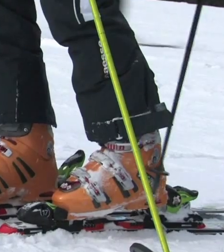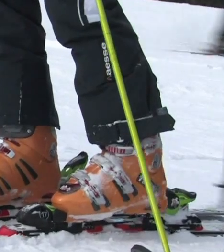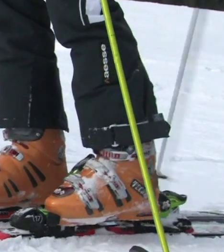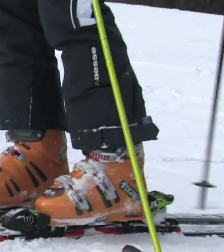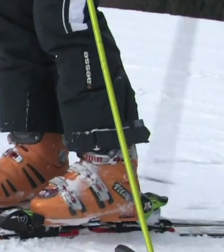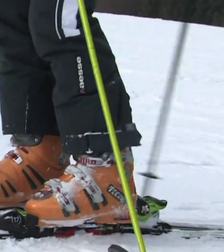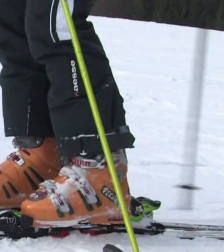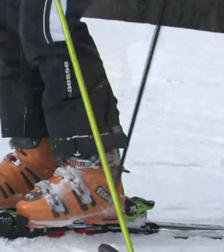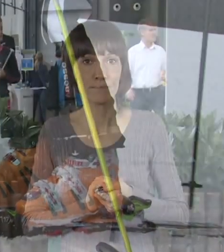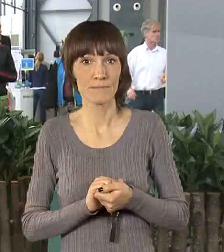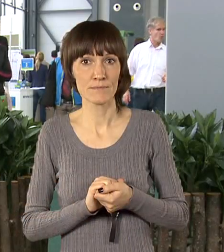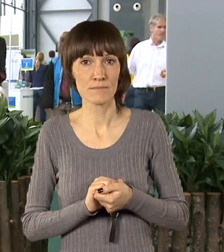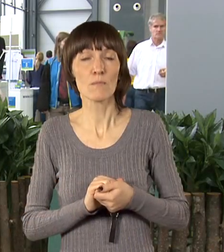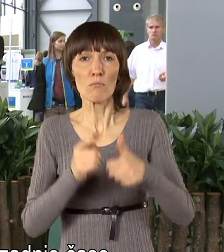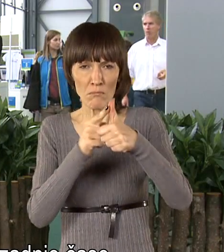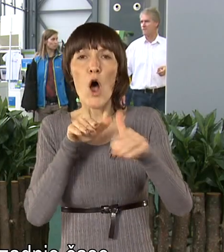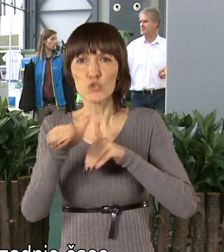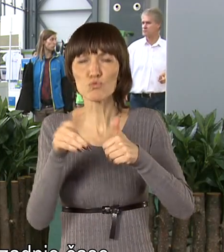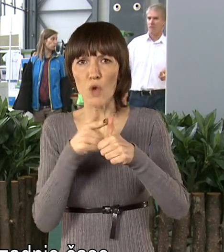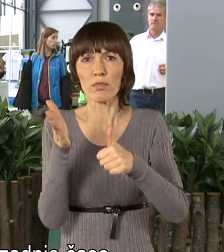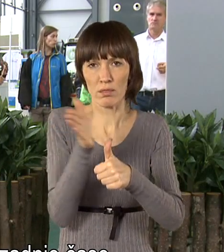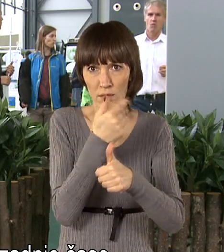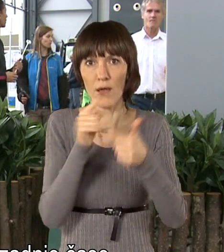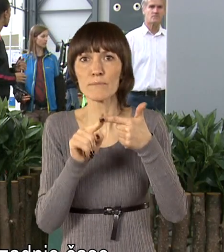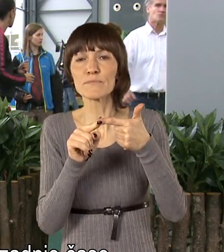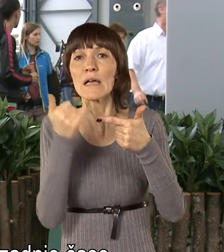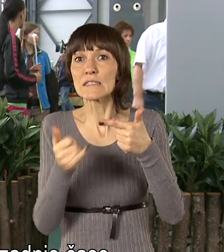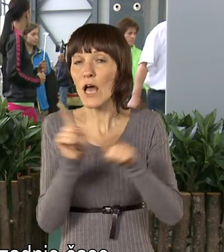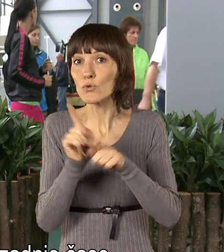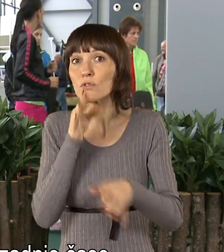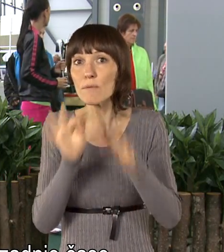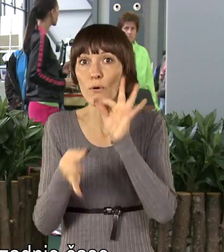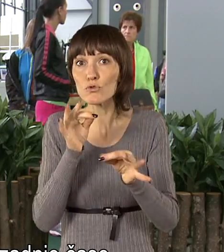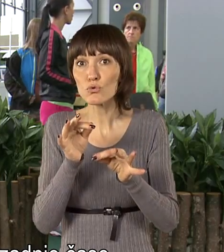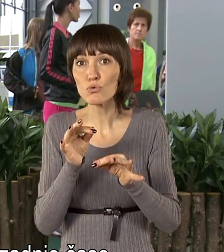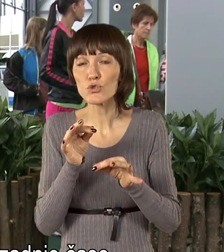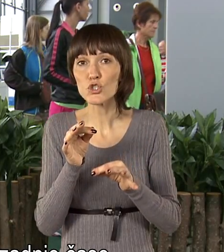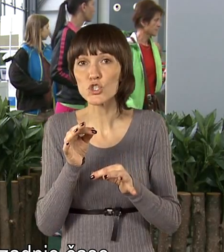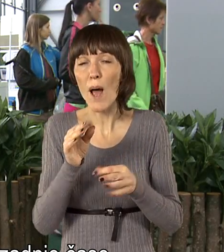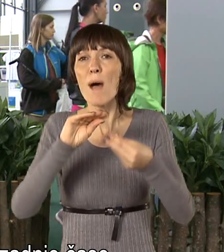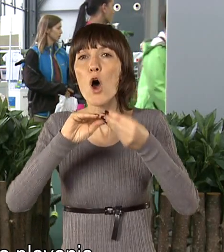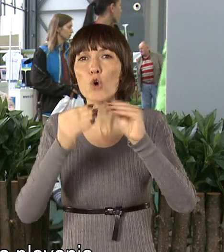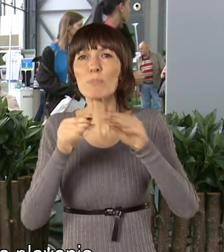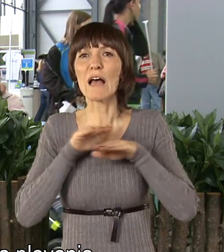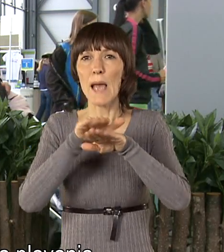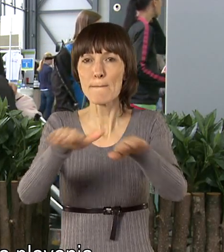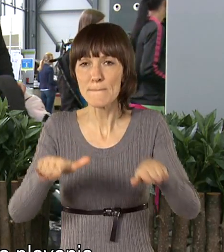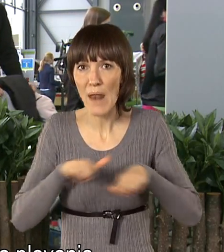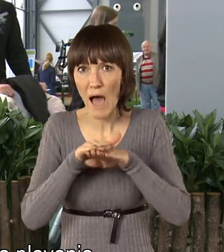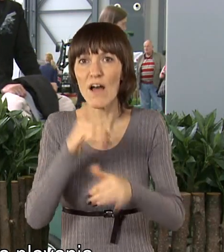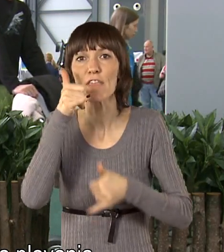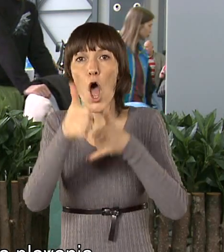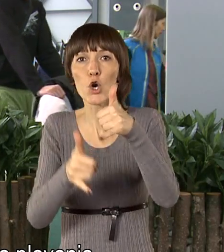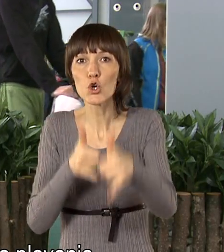Poleg, Zadnji še štiri, bolj zadnji. no, poleg smučarije pa zdaj zadnje čase poskušam še z triatlonom, to je pa kombinacija